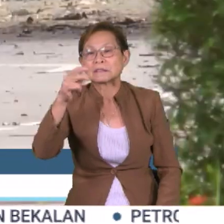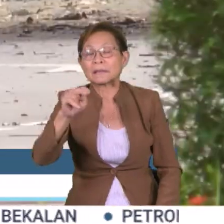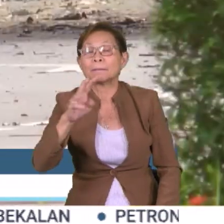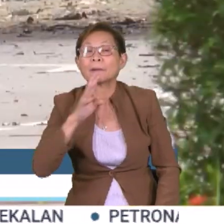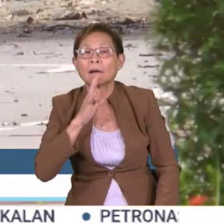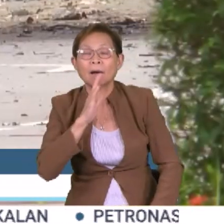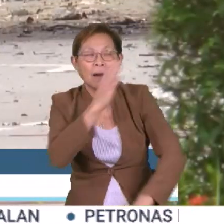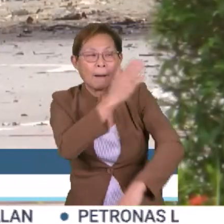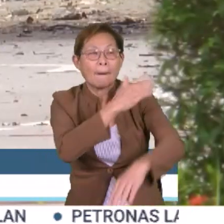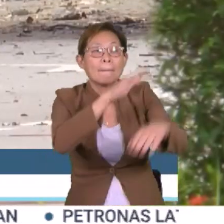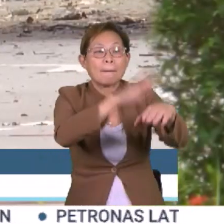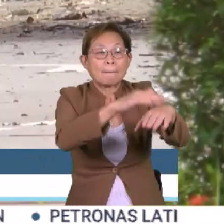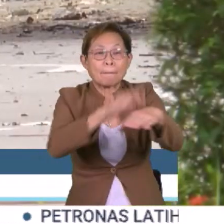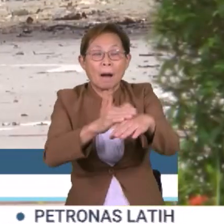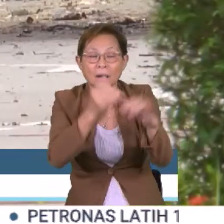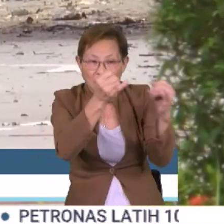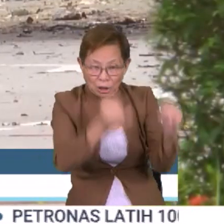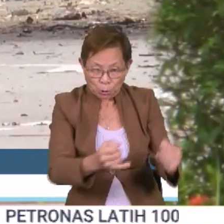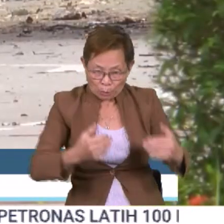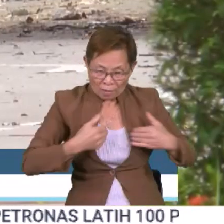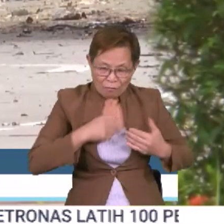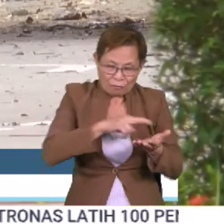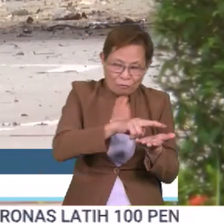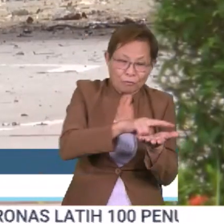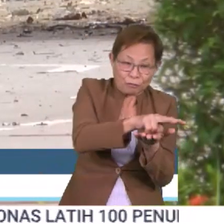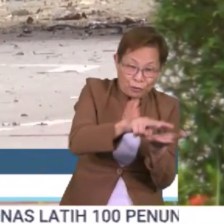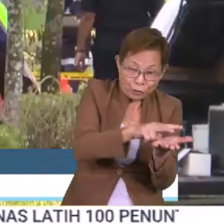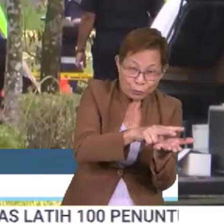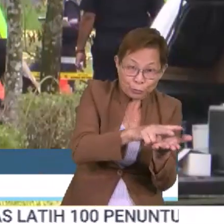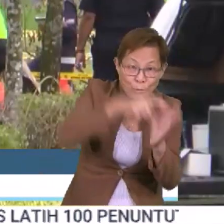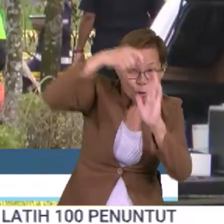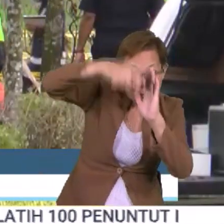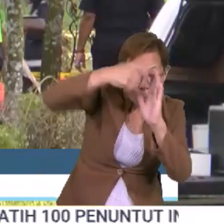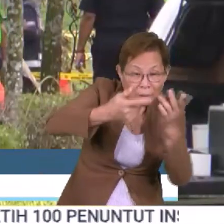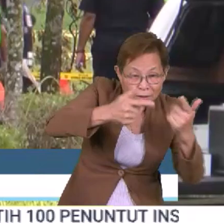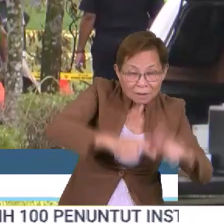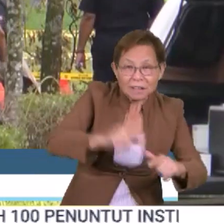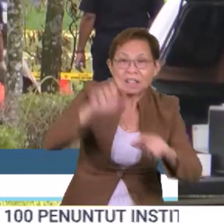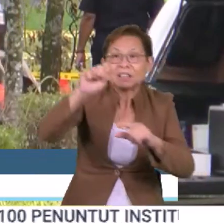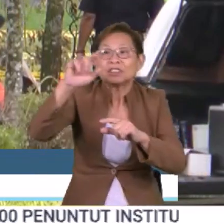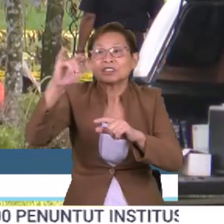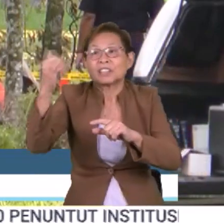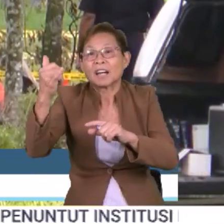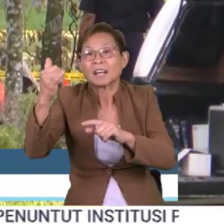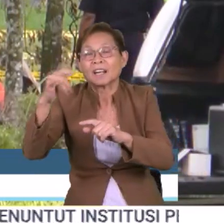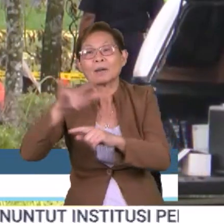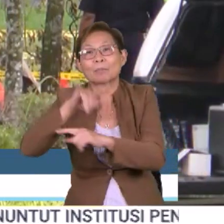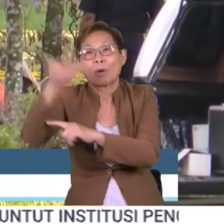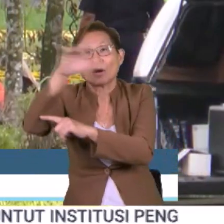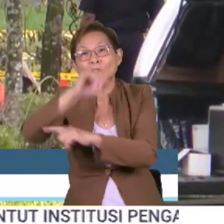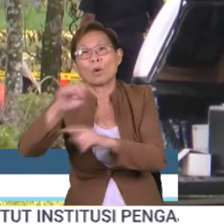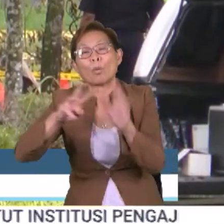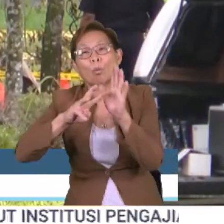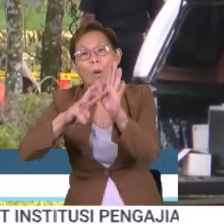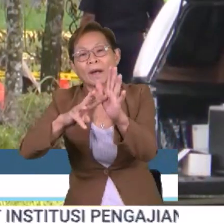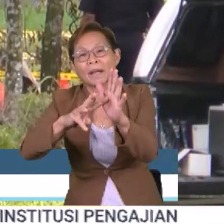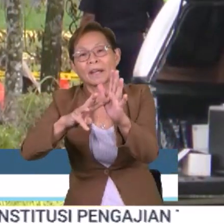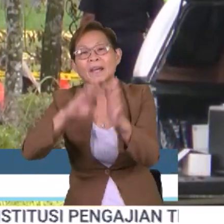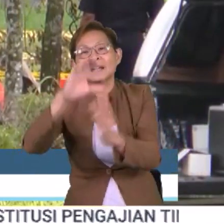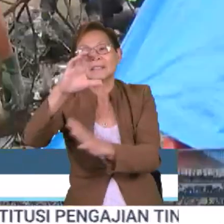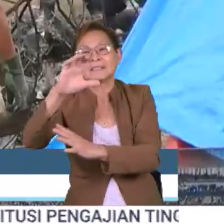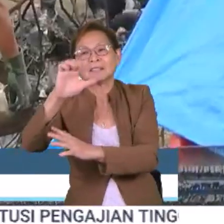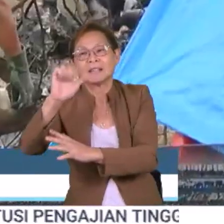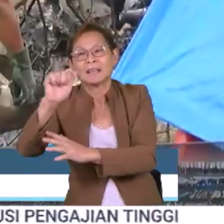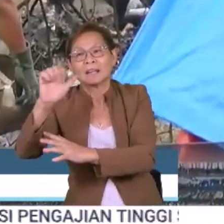antara yang dipanggil oleh individu yang mempunyai video rekaman kejadian Sarekat penerbangan dan wakil pihak berkuasa penerbangan awal